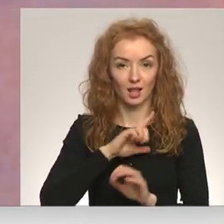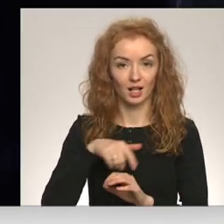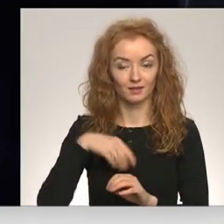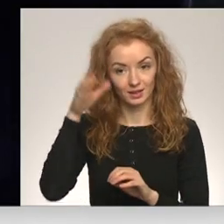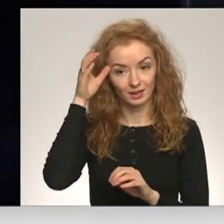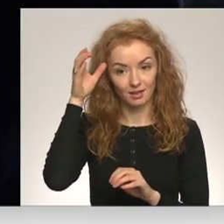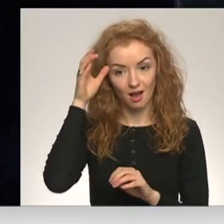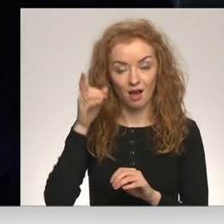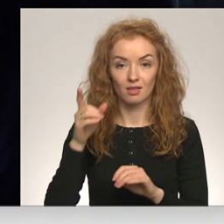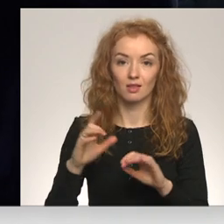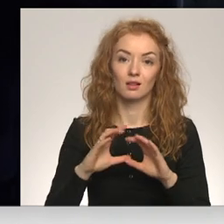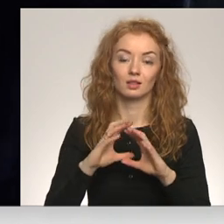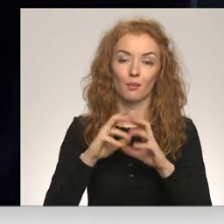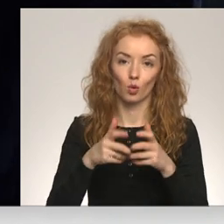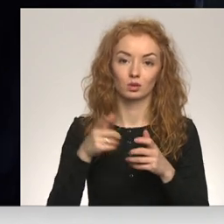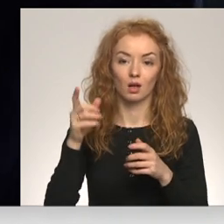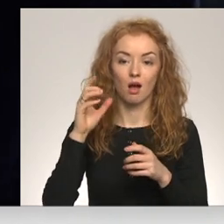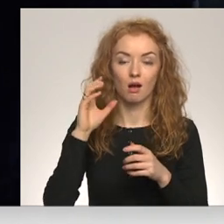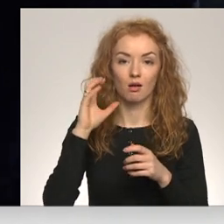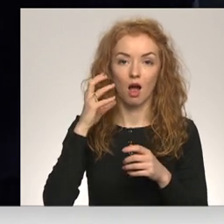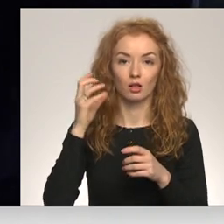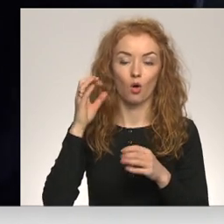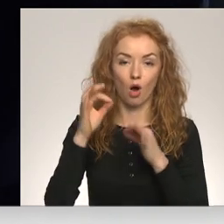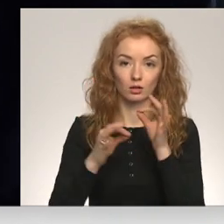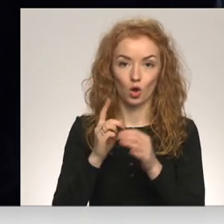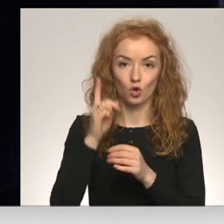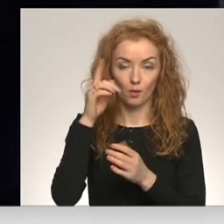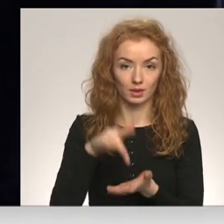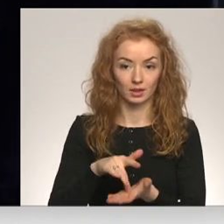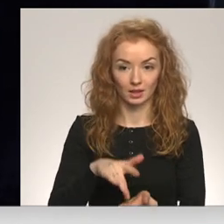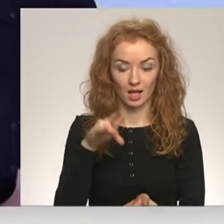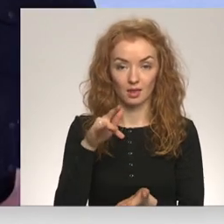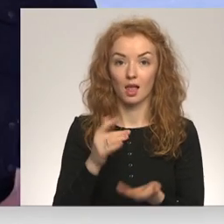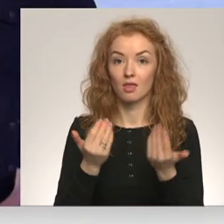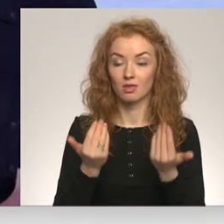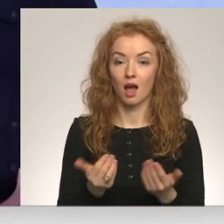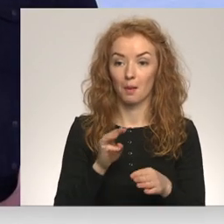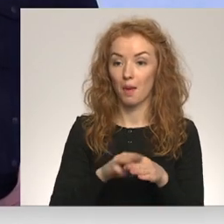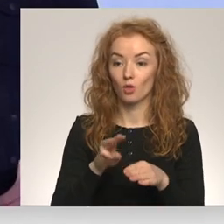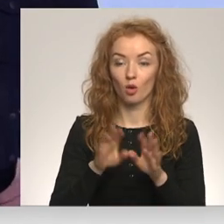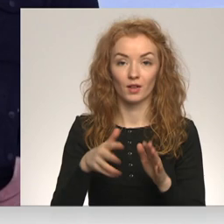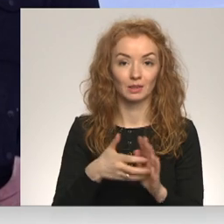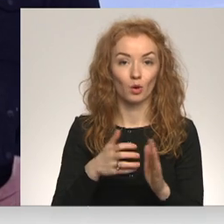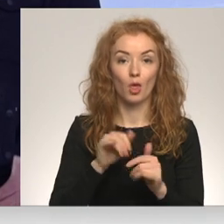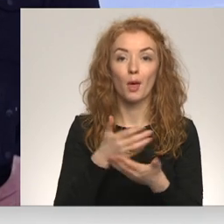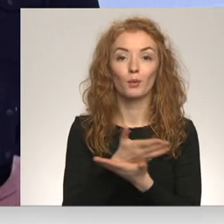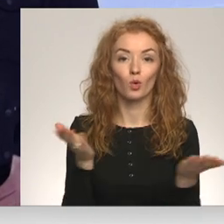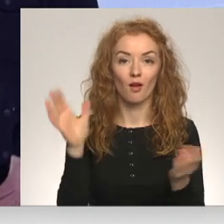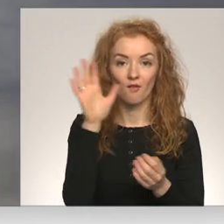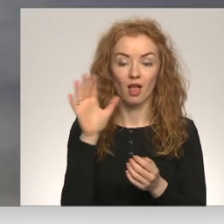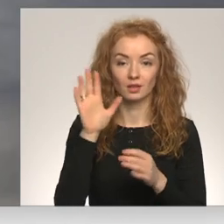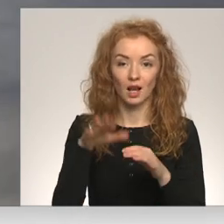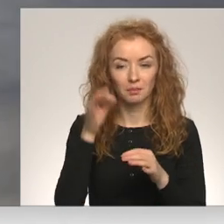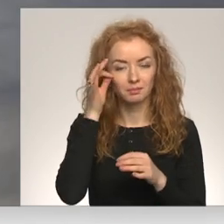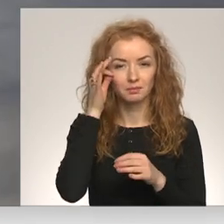starptautiskajā radioastronomijas centrā. Projektā iesaistīta arī teleskopa Irbenē. Tagad metodu var izmantot tik vienā valstī, lai precīzāk